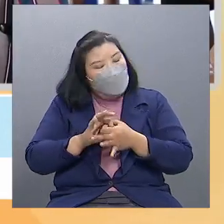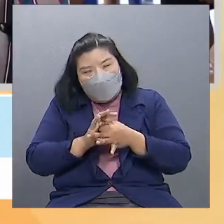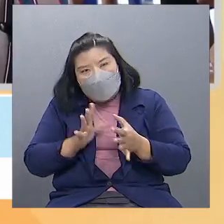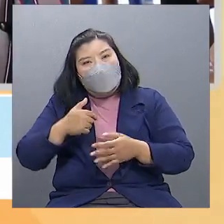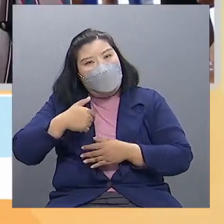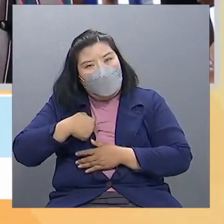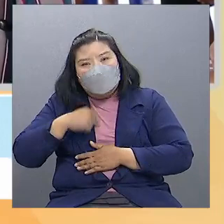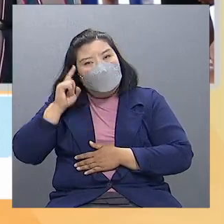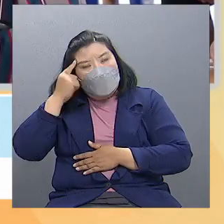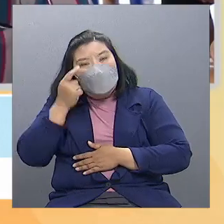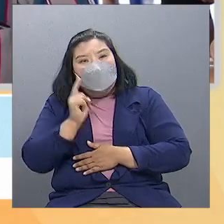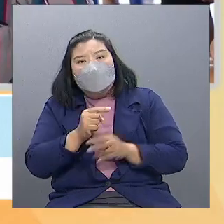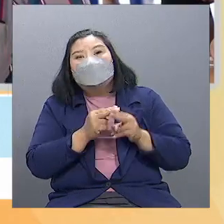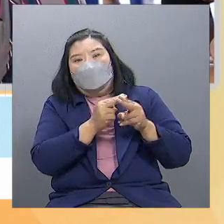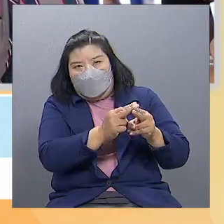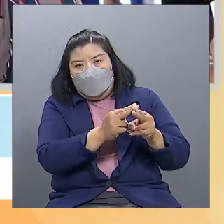นำ